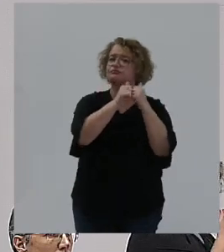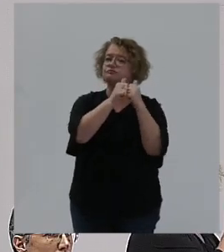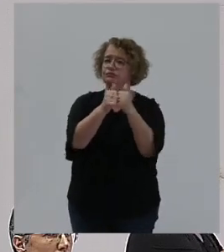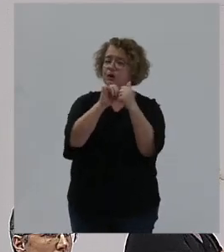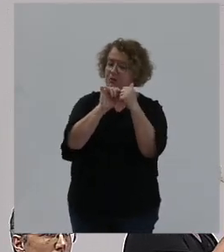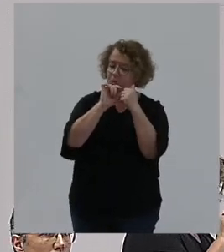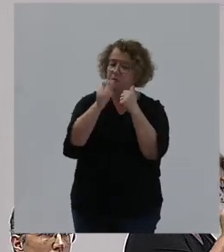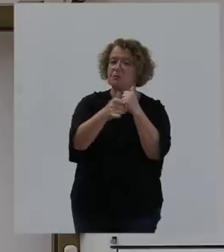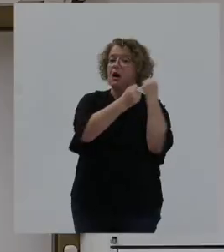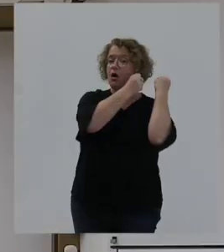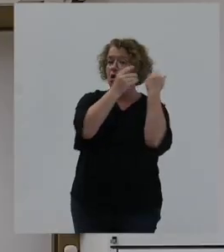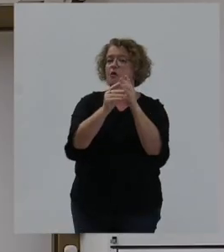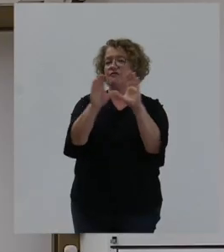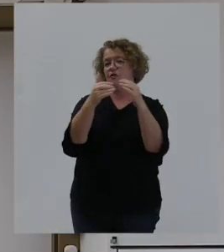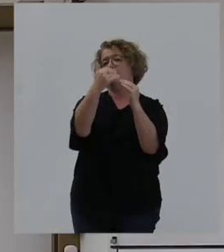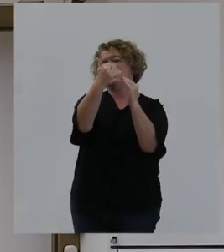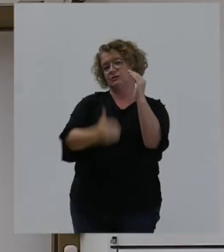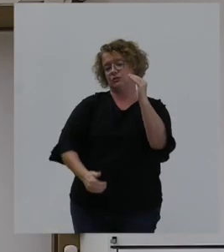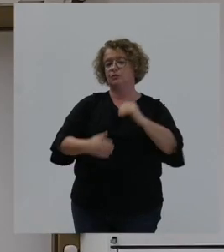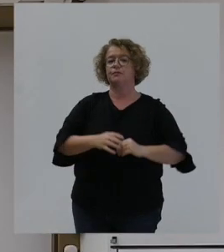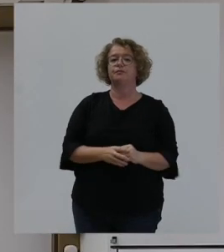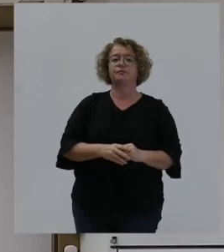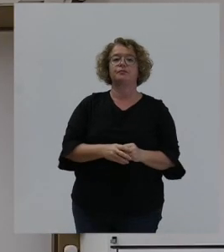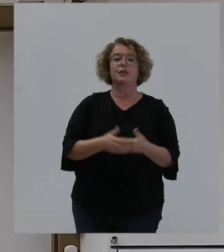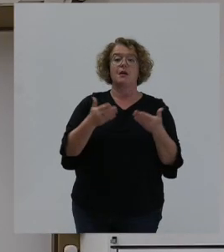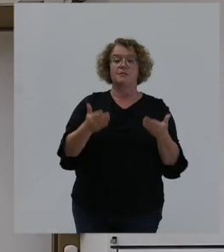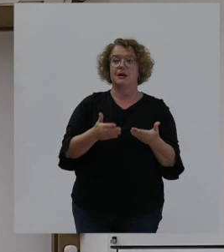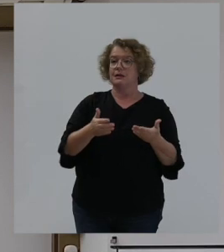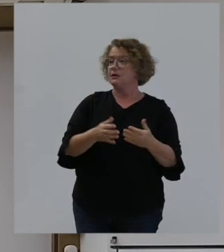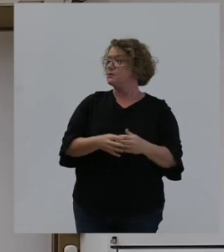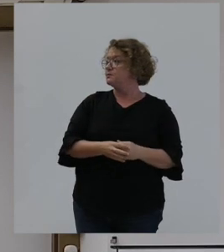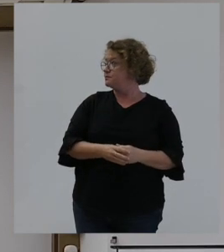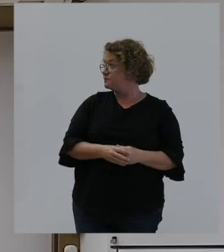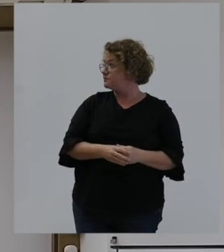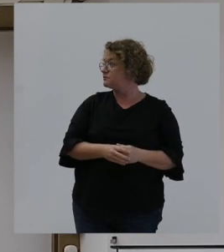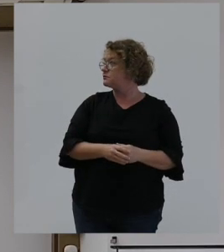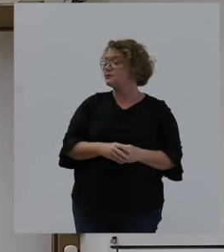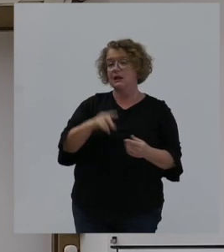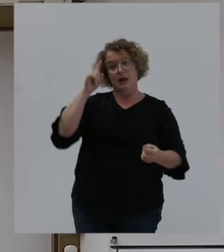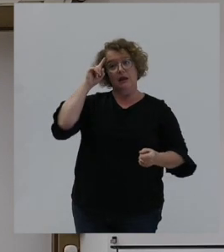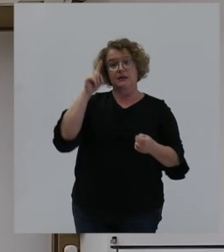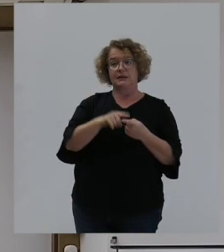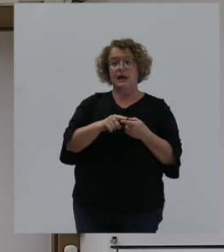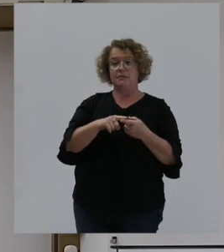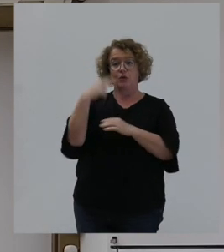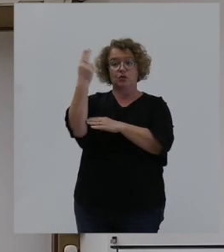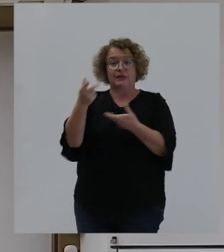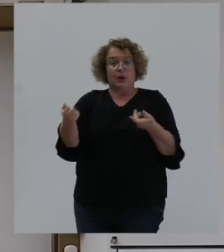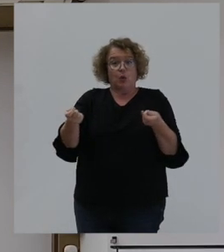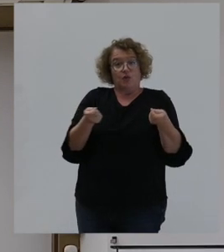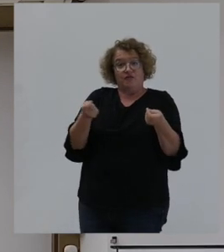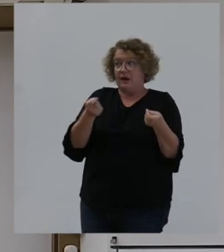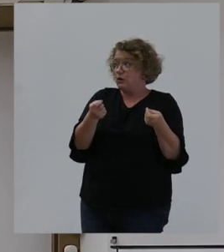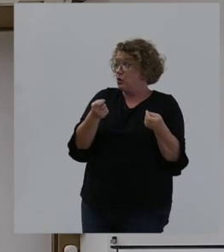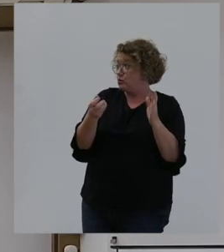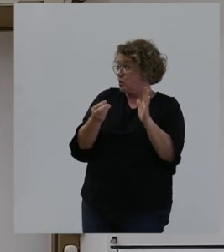la future offre. On va enchaîner. Vous souhaitez sur le thème de la gouvernance ? Oui.